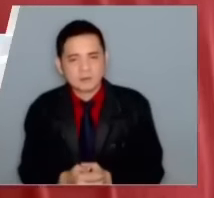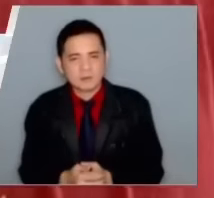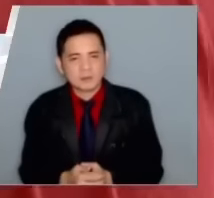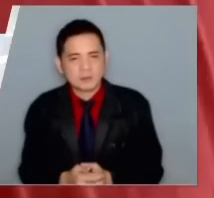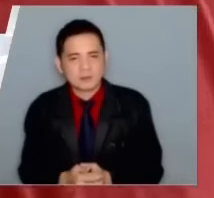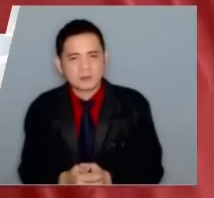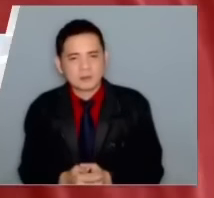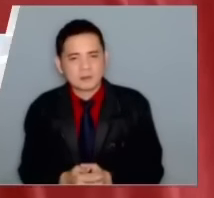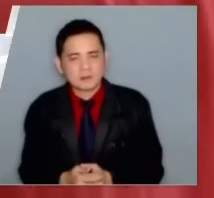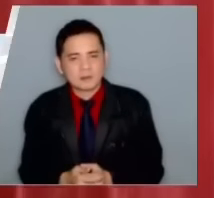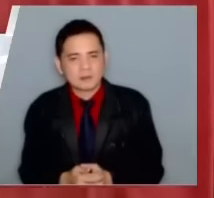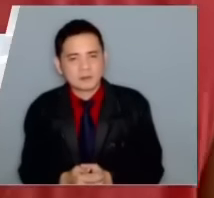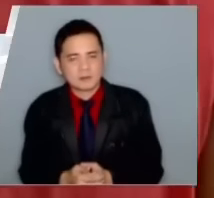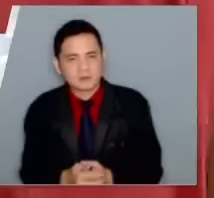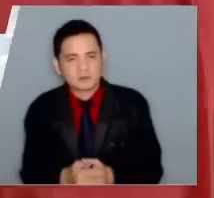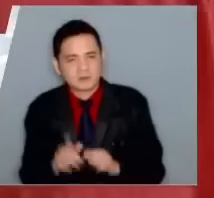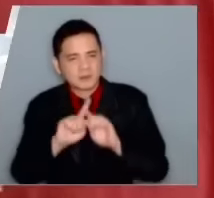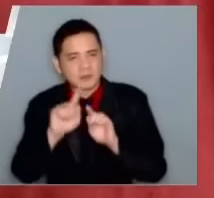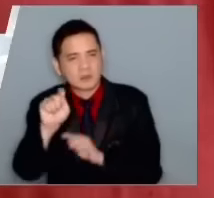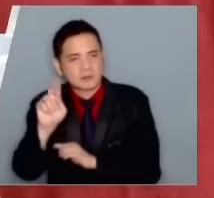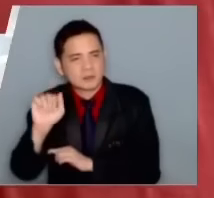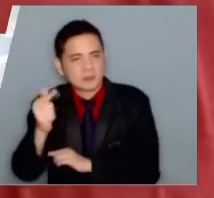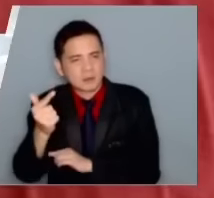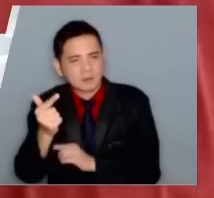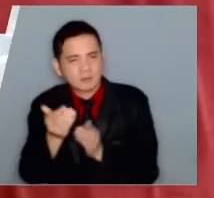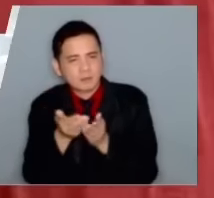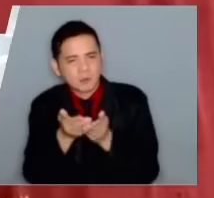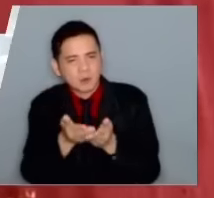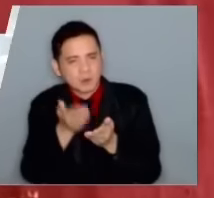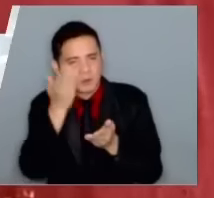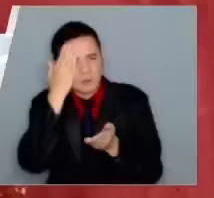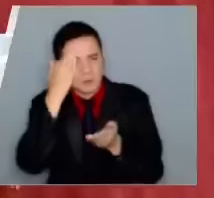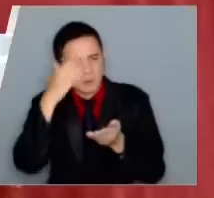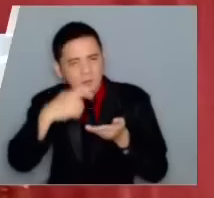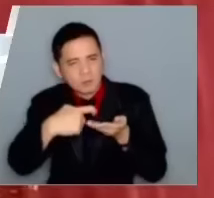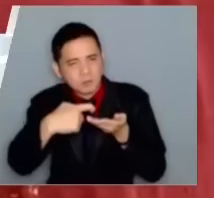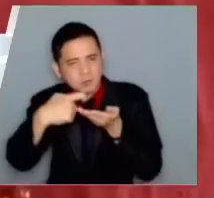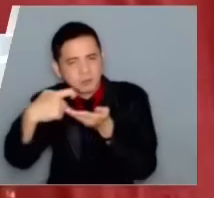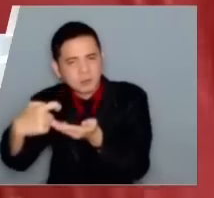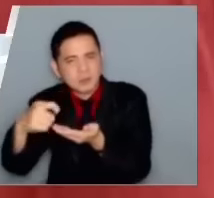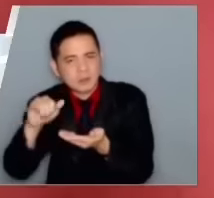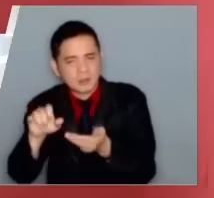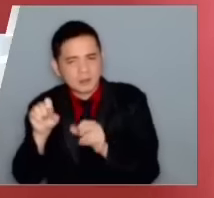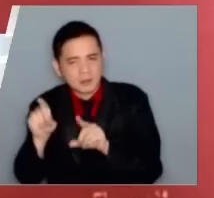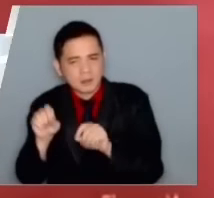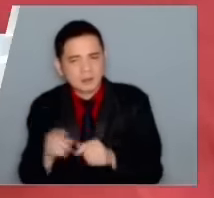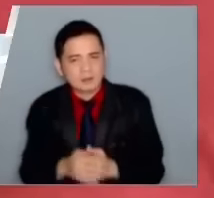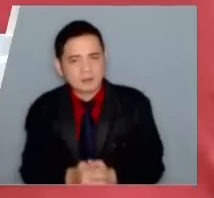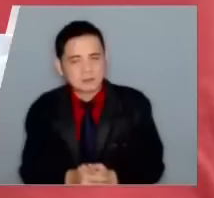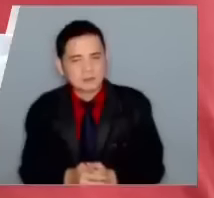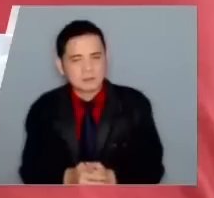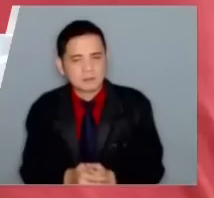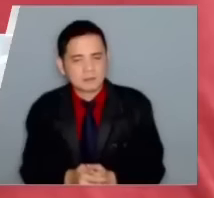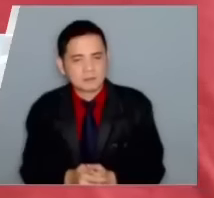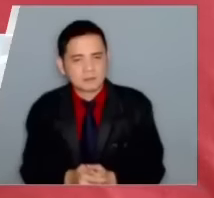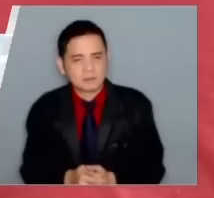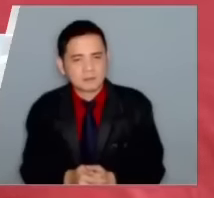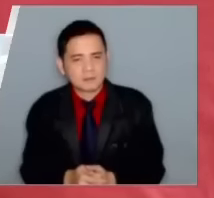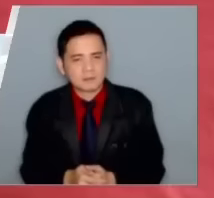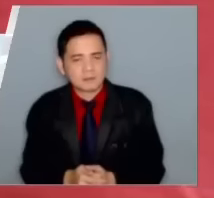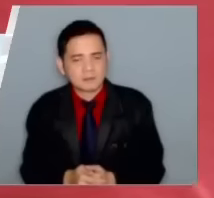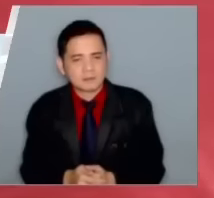Pagtapos namin, alis na lang po kami. Tapos, saan niyo po binabagsak ang mga krudo? Yan po sa Labotas. Sino mga